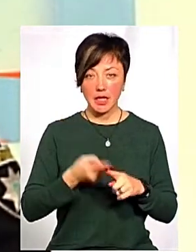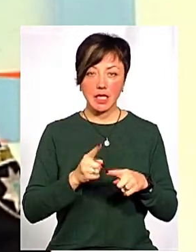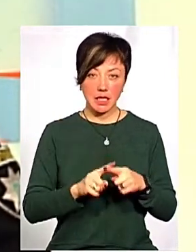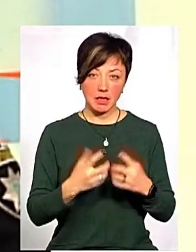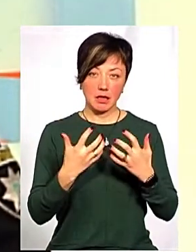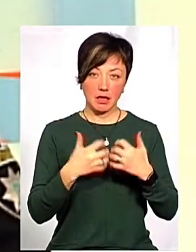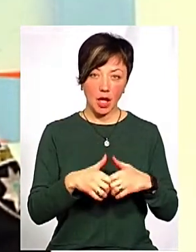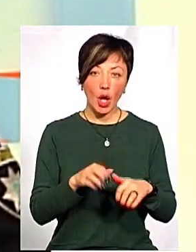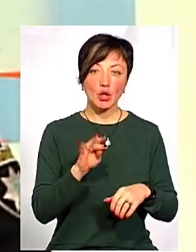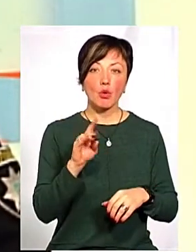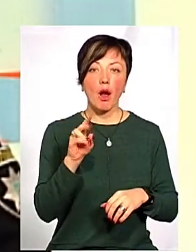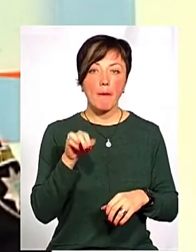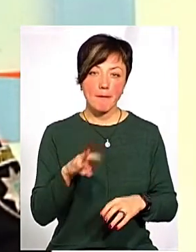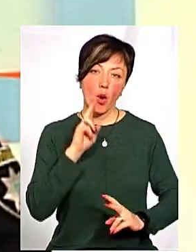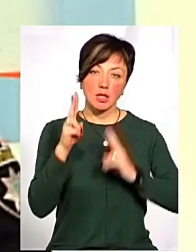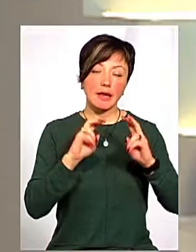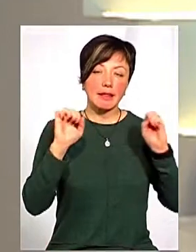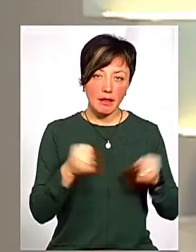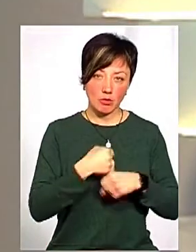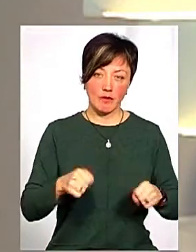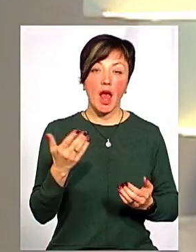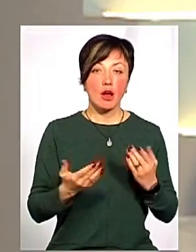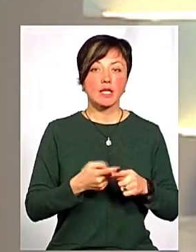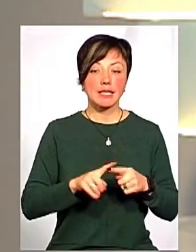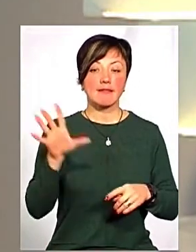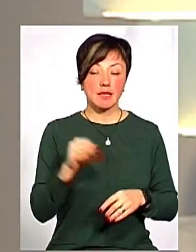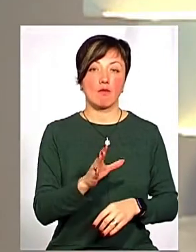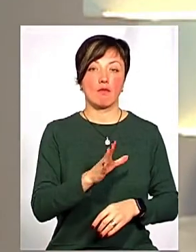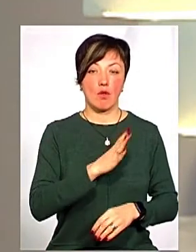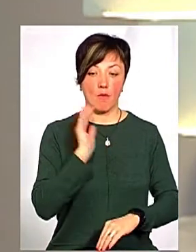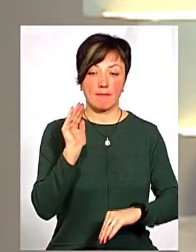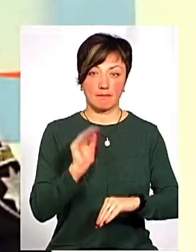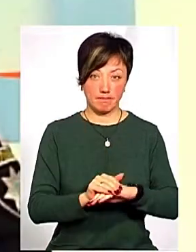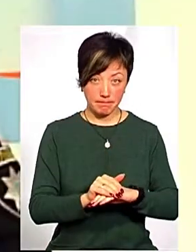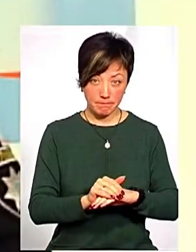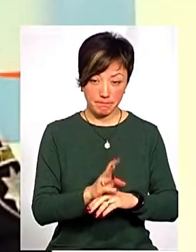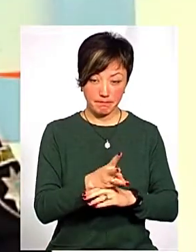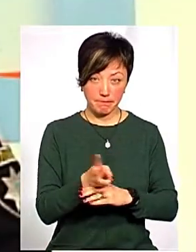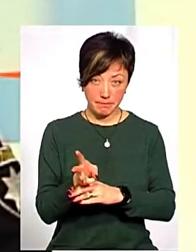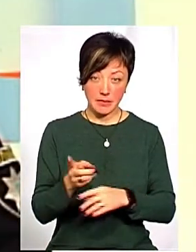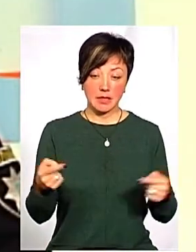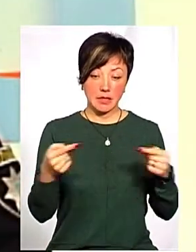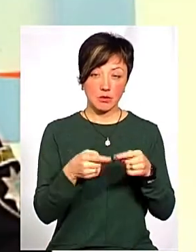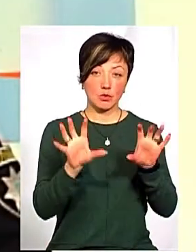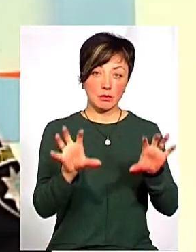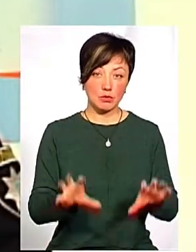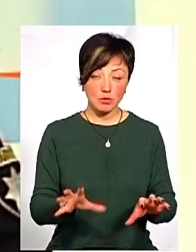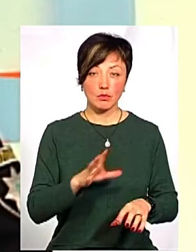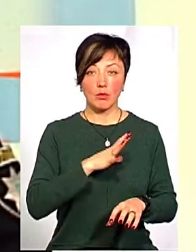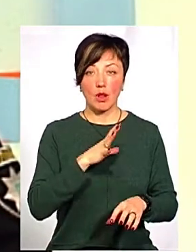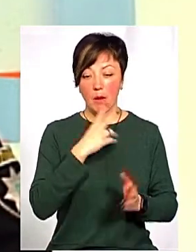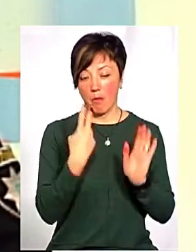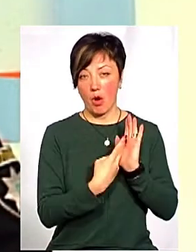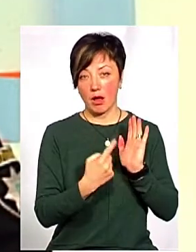трукам оскаржити нереально. Якщо це все було Згідно закону, якщо